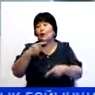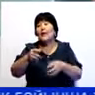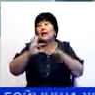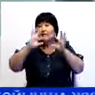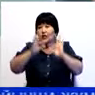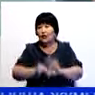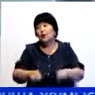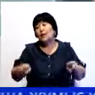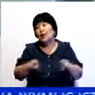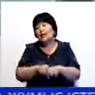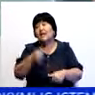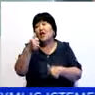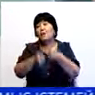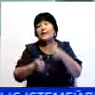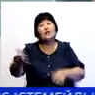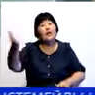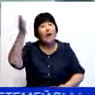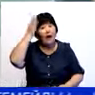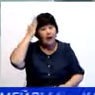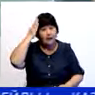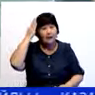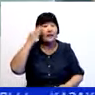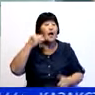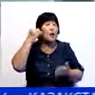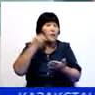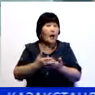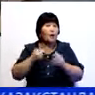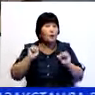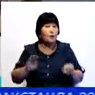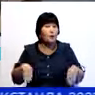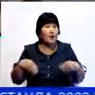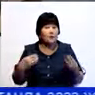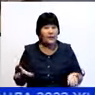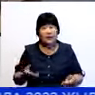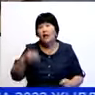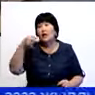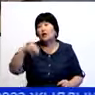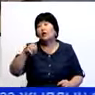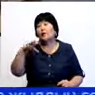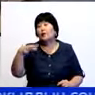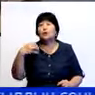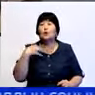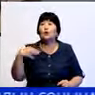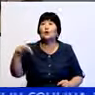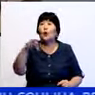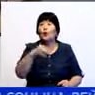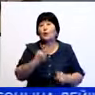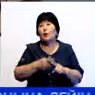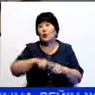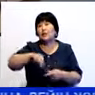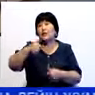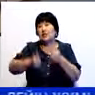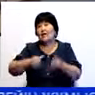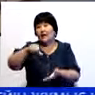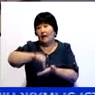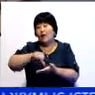зерделеуге және бәсекеге қабілеттілігін бағалауға мүмкіндік береді. 2015-тен бері Қызылорда облысы осы жарыстарға қатысып келеді. Оның